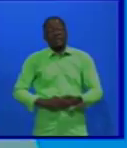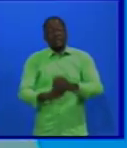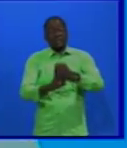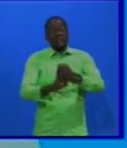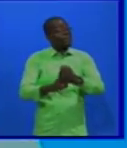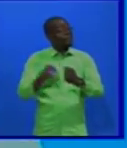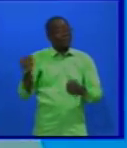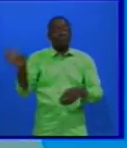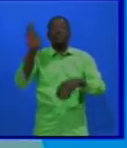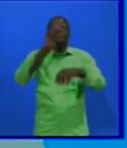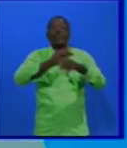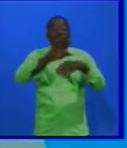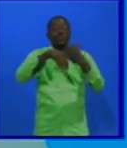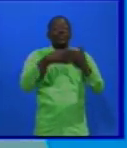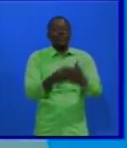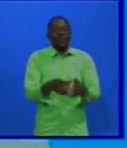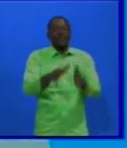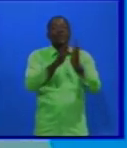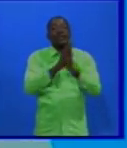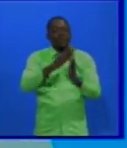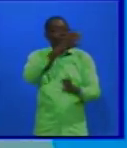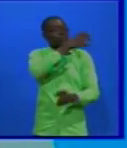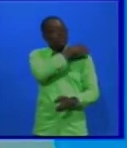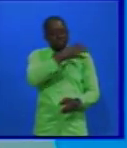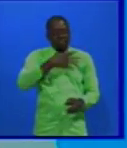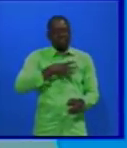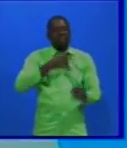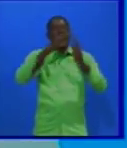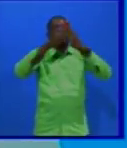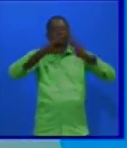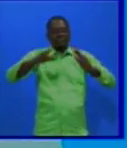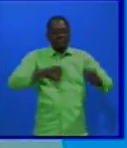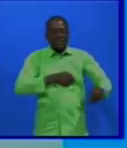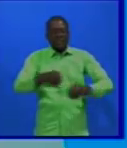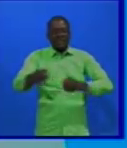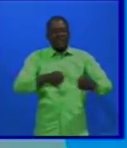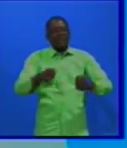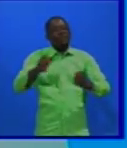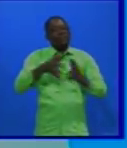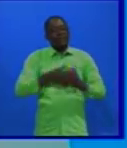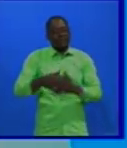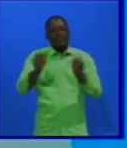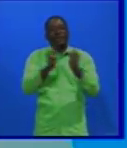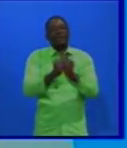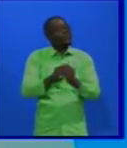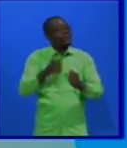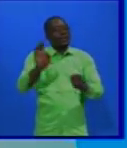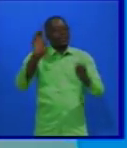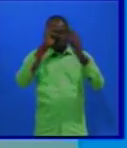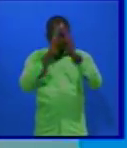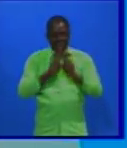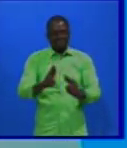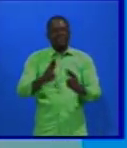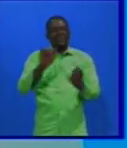tablier. Guy Mattis demande au chef de la Maison-Blanche de traiter les alliés de l'Amérique avec respect. Une manière à peine voilée de désapprouver